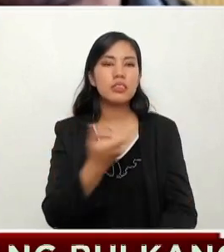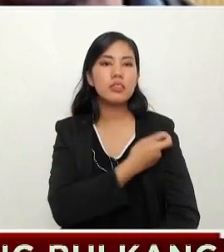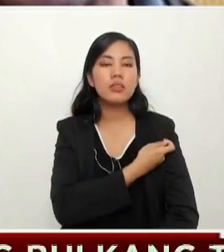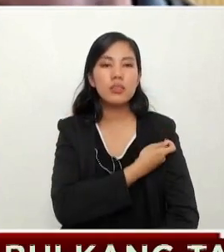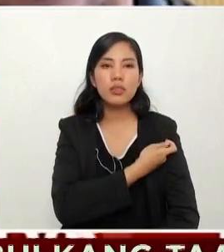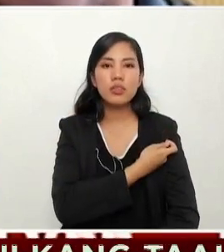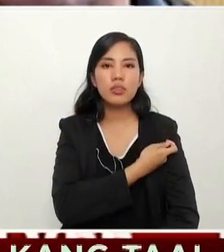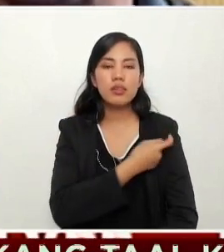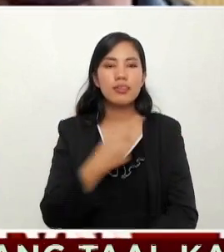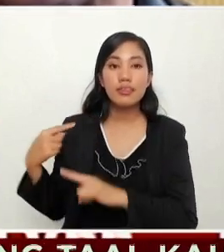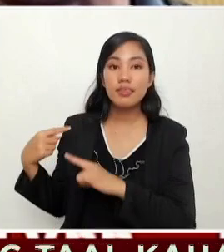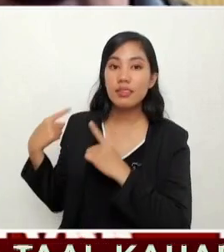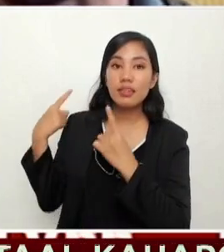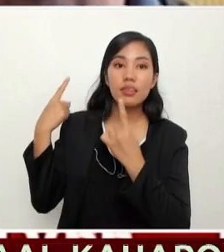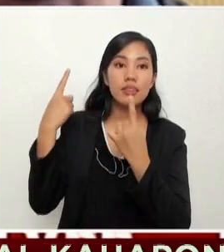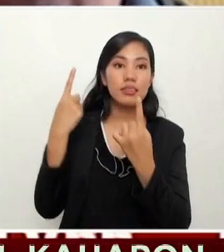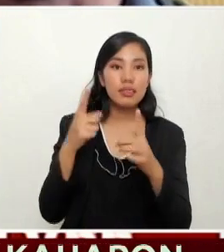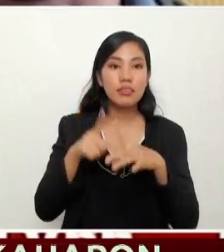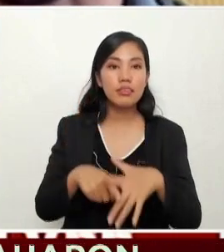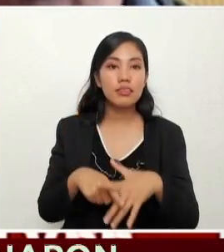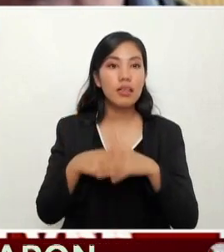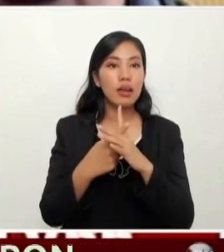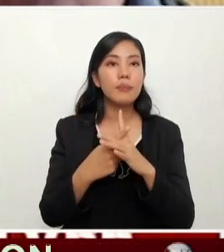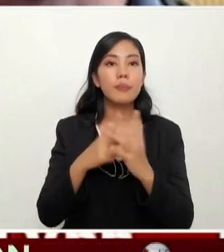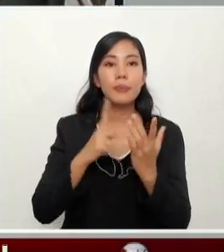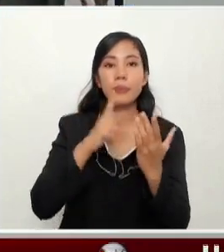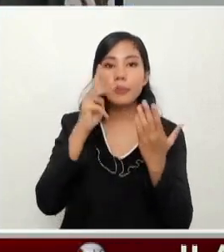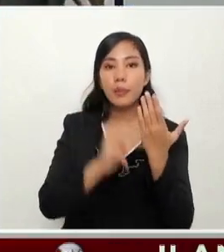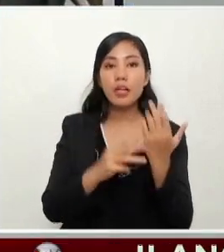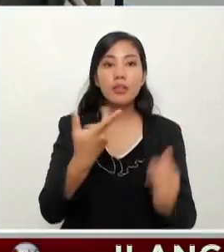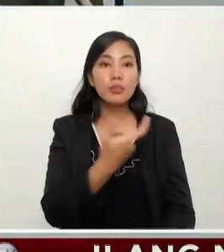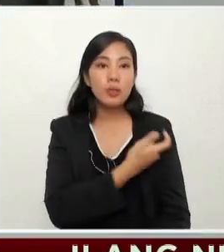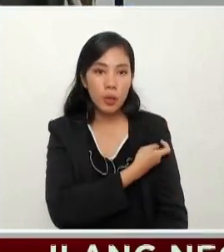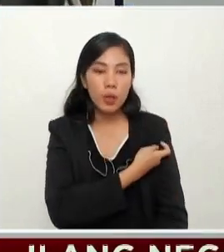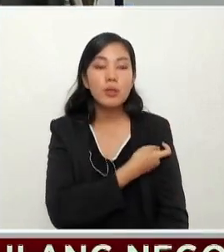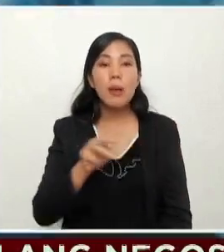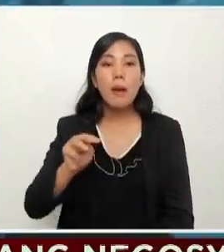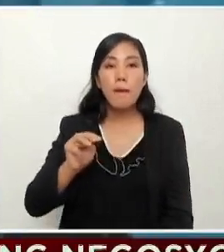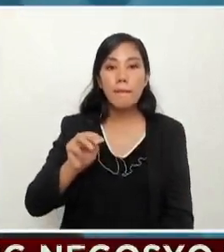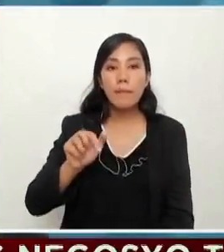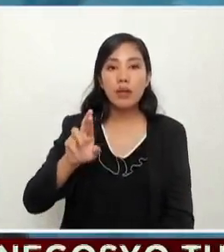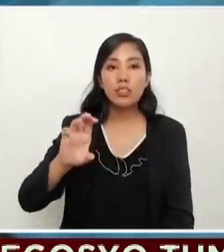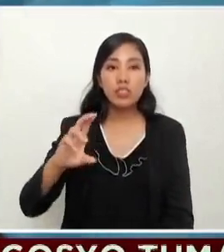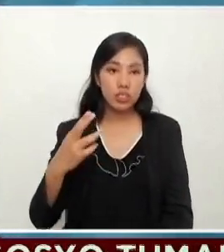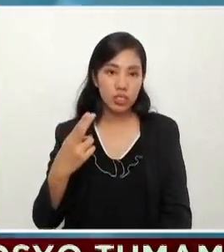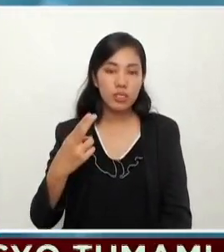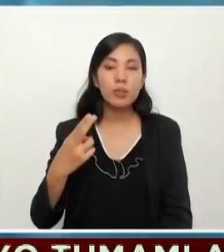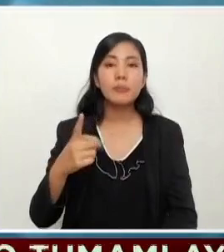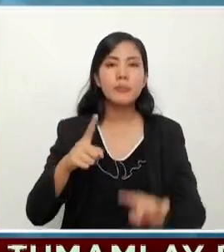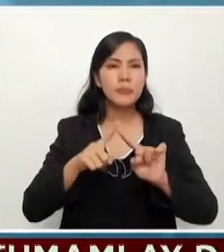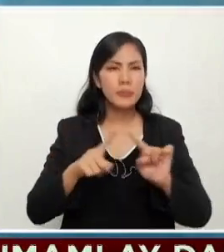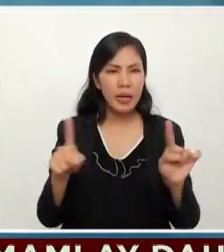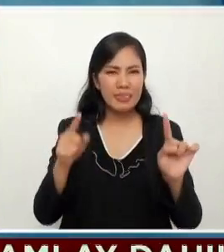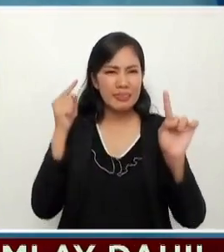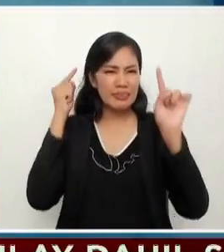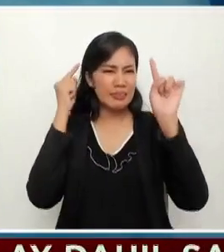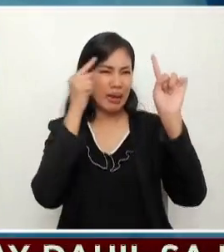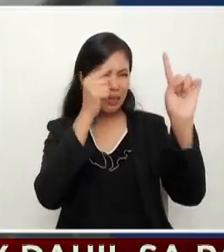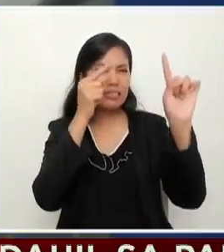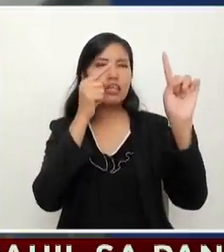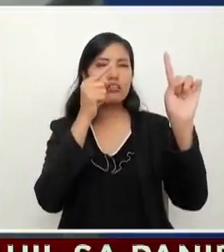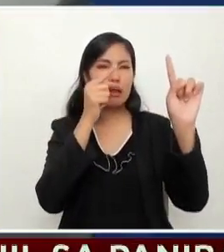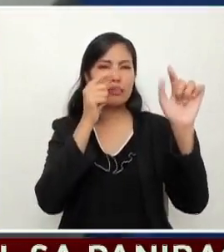tayo'y nag-launch ng ating vaccination program nung Marso. Pero malayo pa rin ito sa target na kalahating milyong doses kada